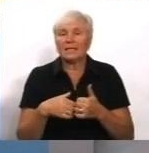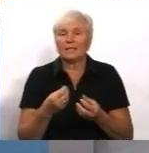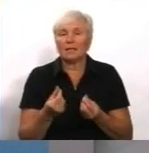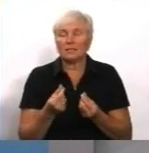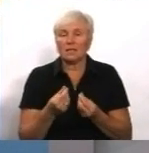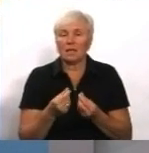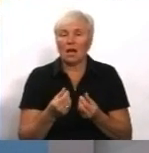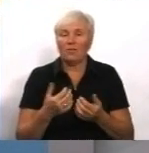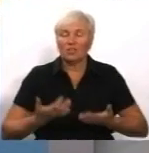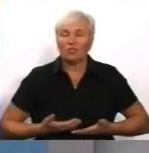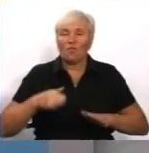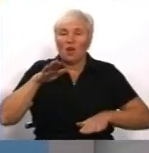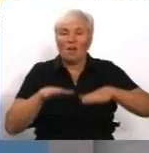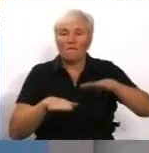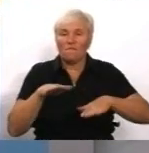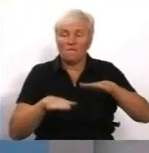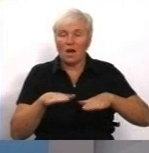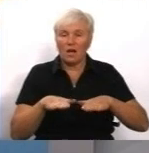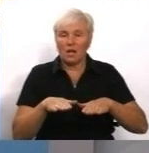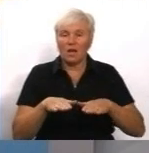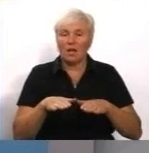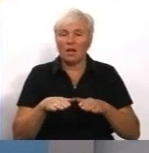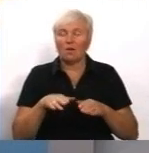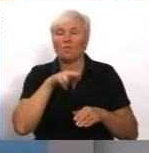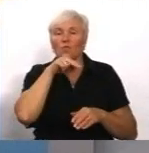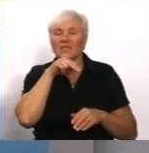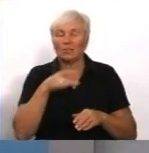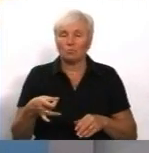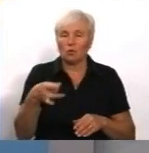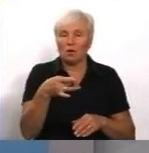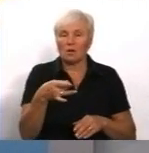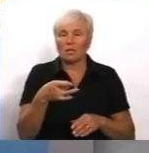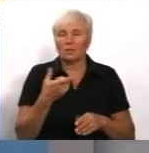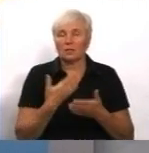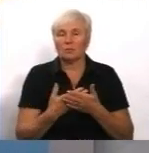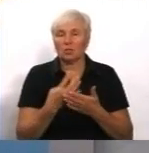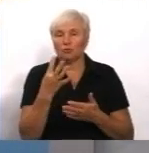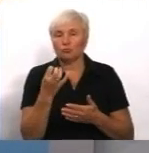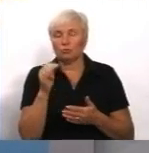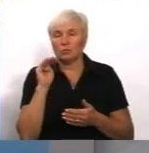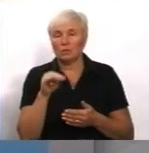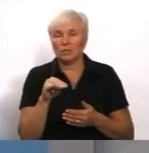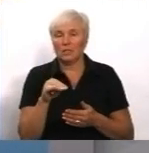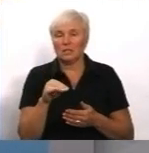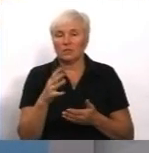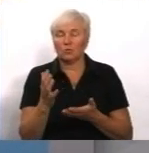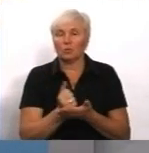ваги в тому районі, в Козятинському районі. Це десь в межах 400 тисяч він отримує компенсації, гроші